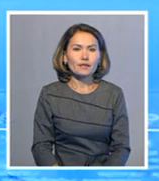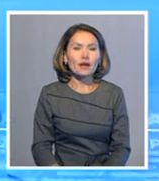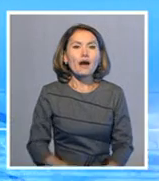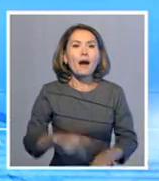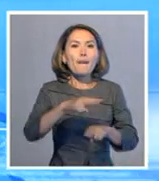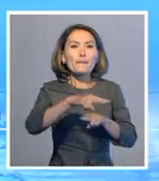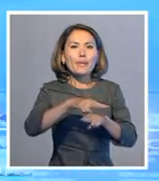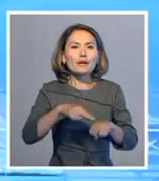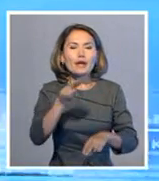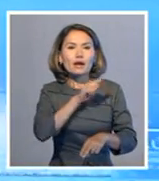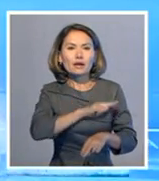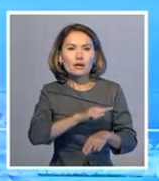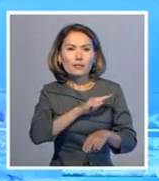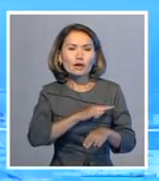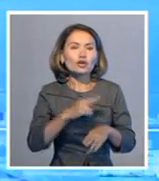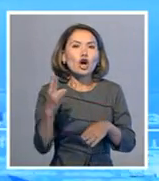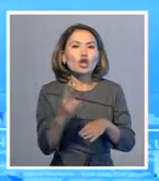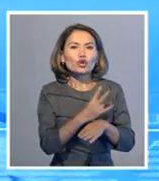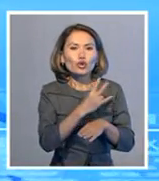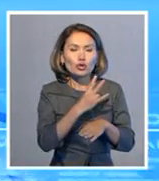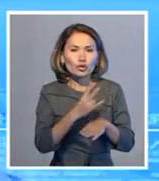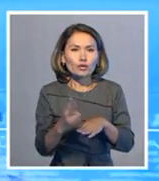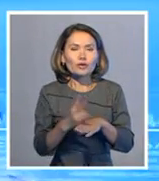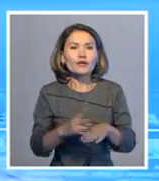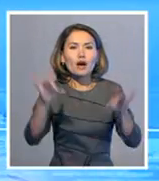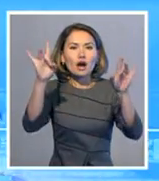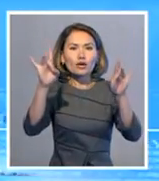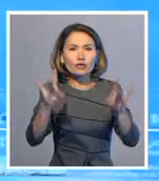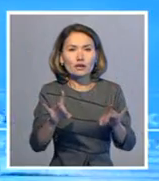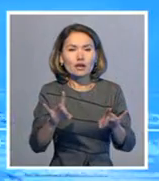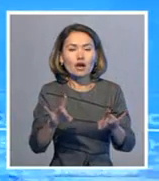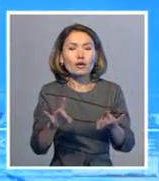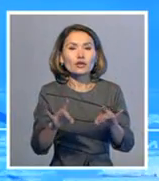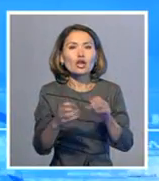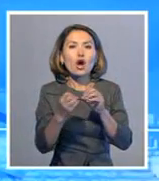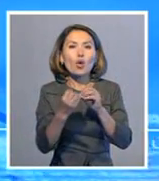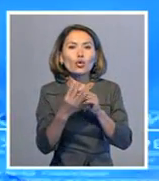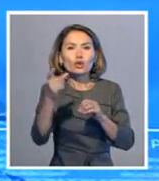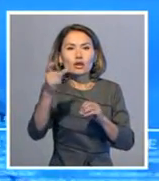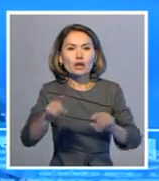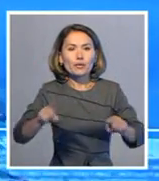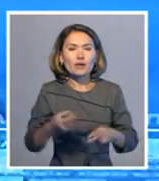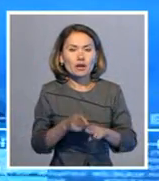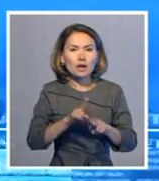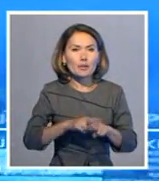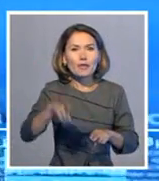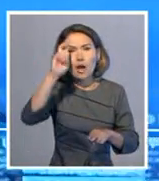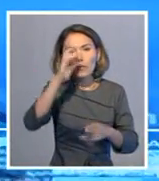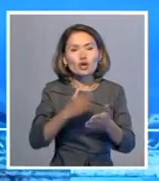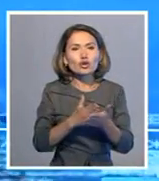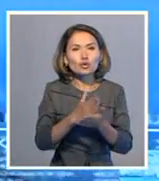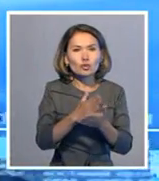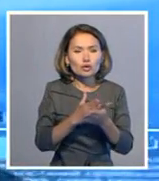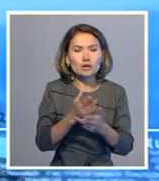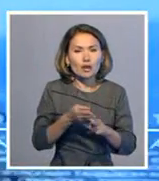Полиция қызметкерлері түн ортасында Атыраудағы мейрамханалардың бірінде 14 адамды тұтқындады. Ұсталғандардың арасында мекеме қызметкерлері мен